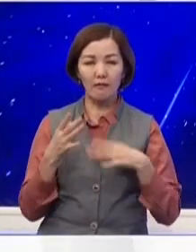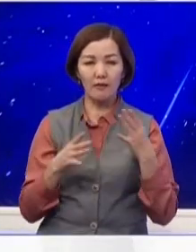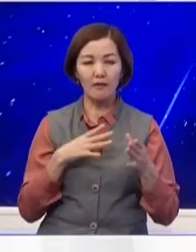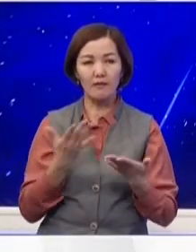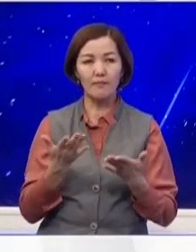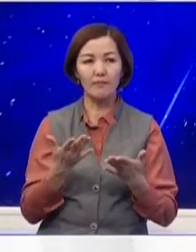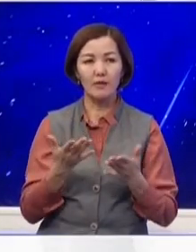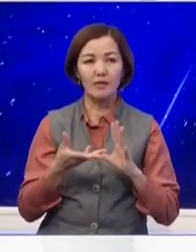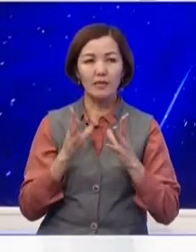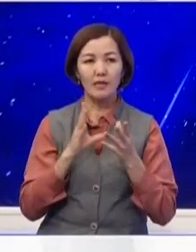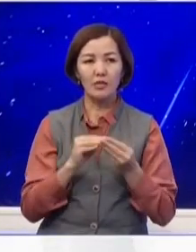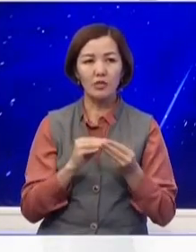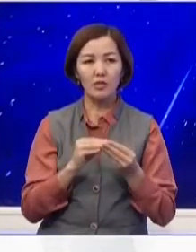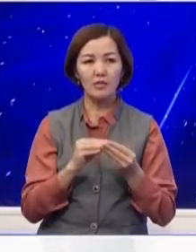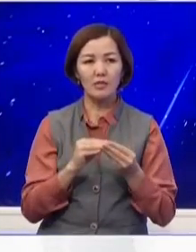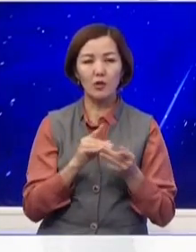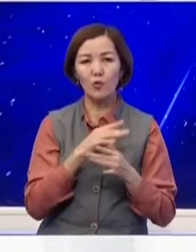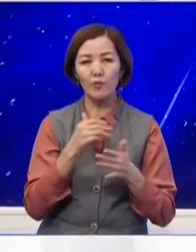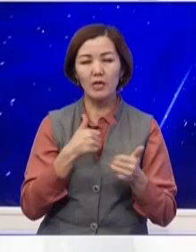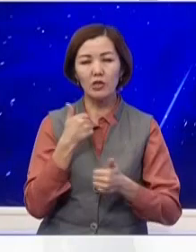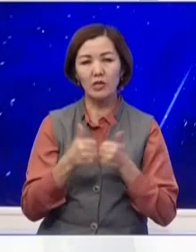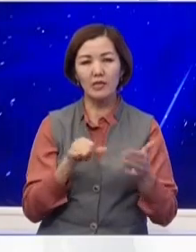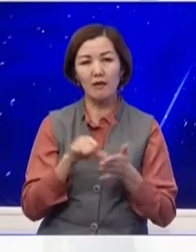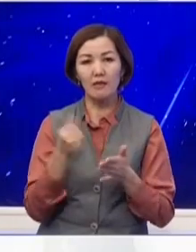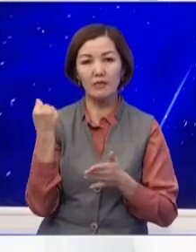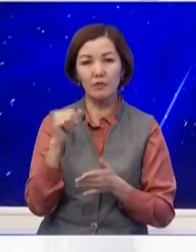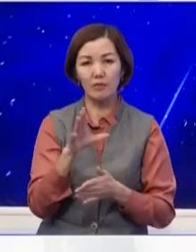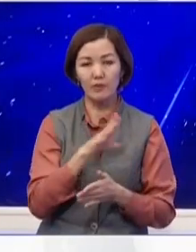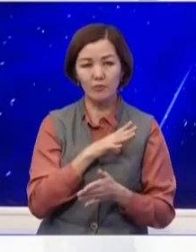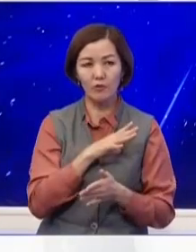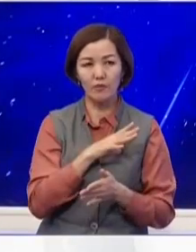нәтижесінде мен біраз жарыстардан жүлделі орындарды алдым.